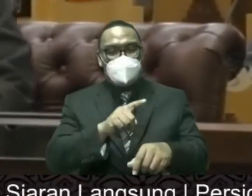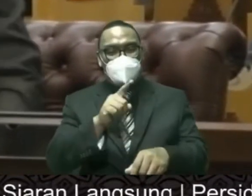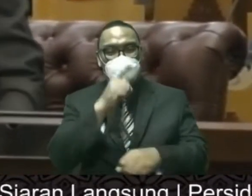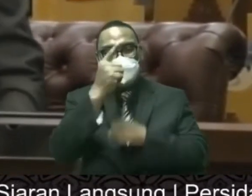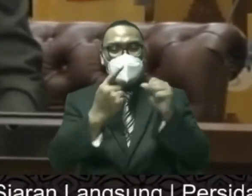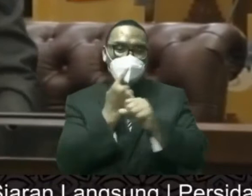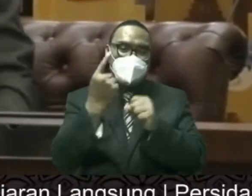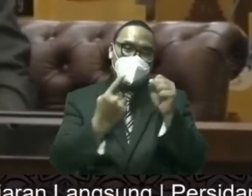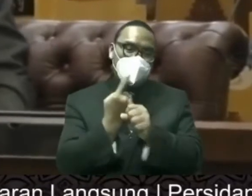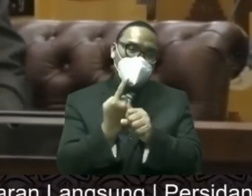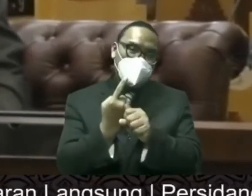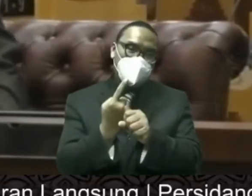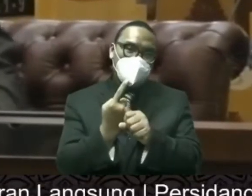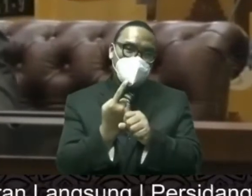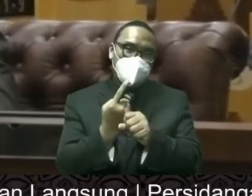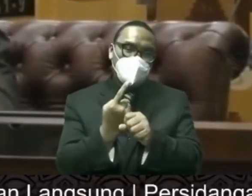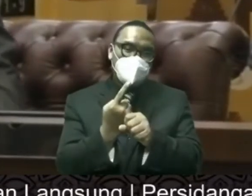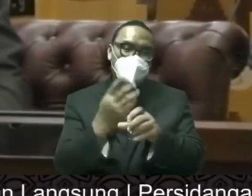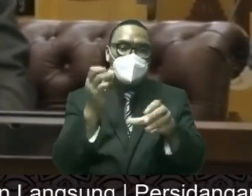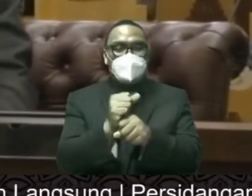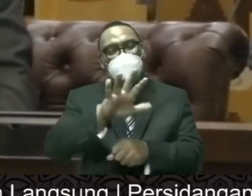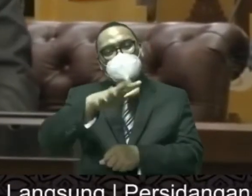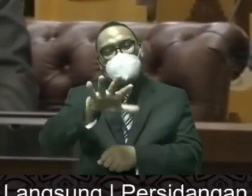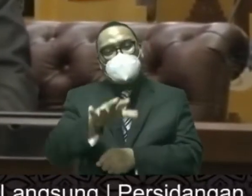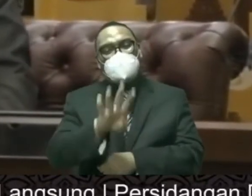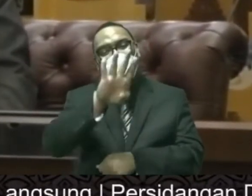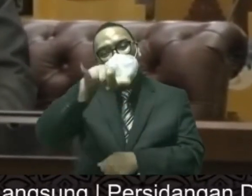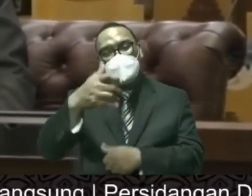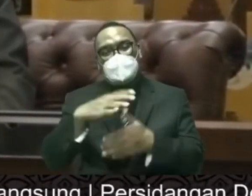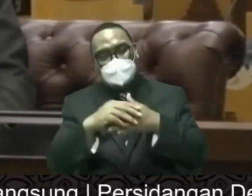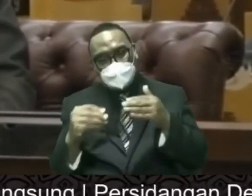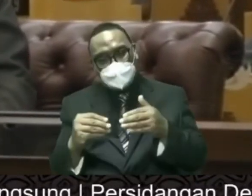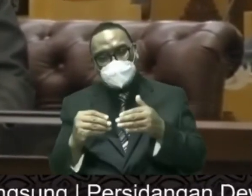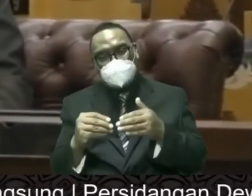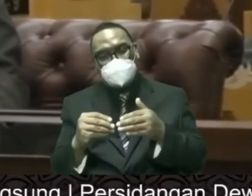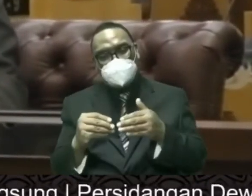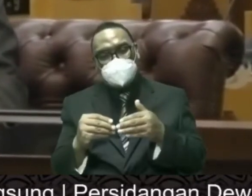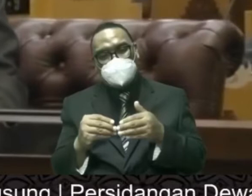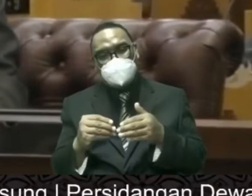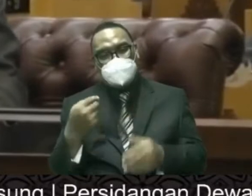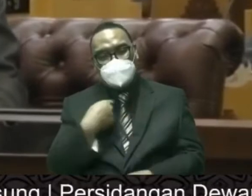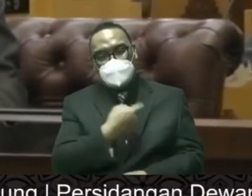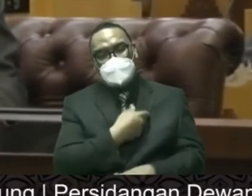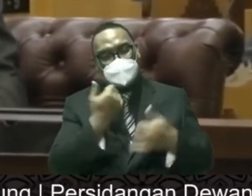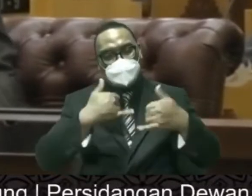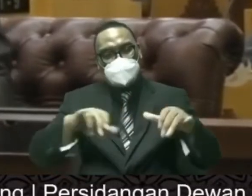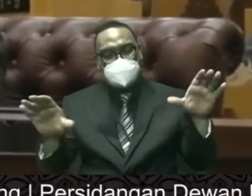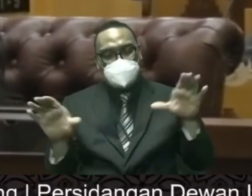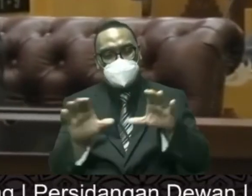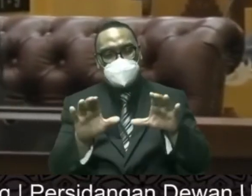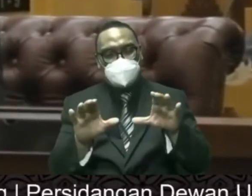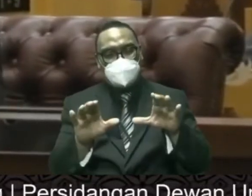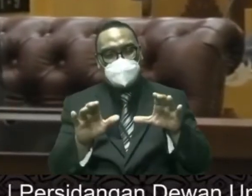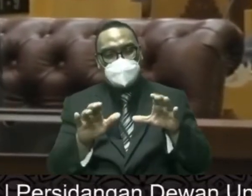juta dia masih rendah lagi Sebenarnya dah kita menjalankan gerakkan secara intensif